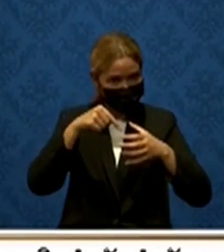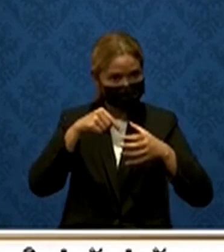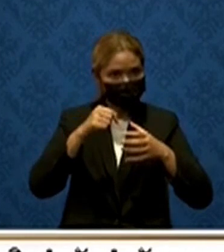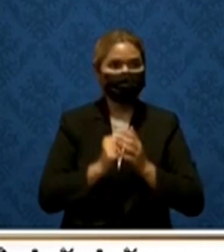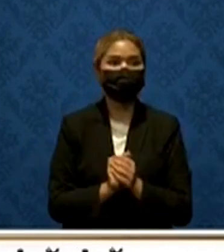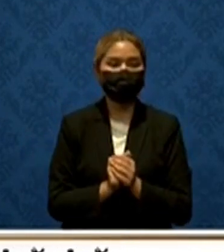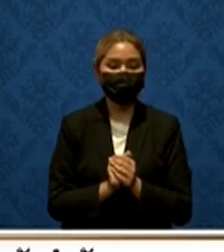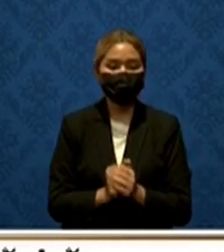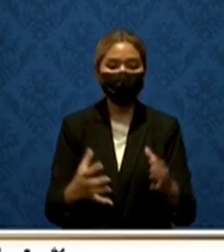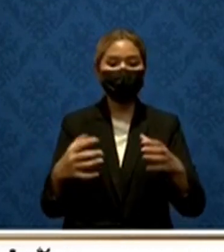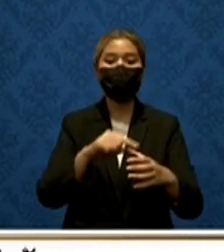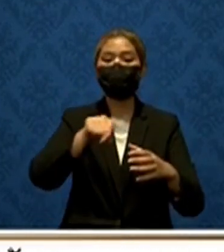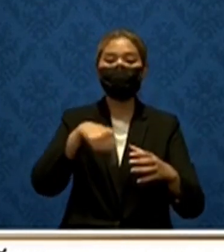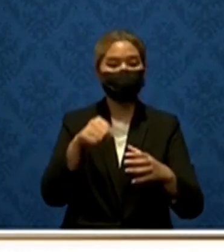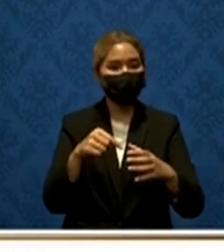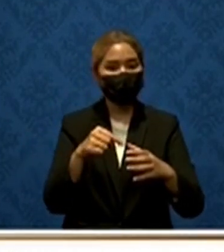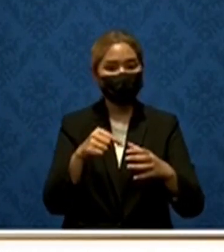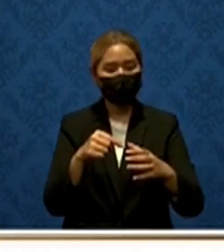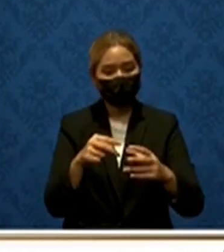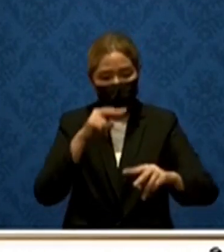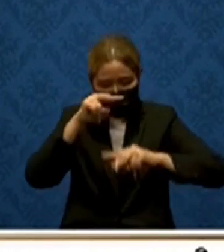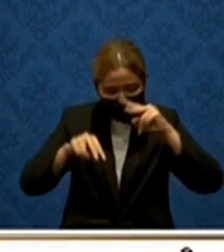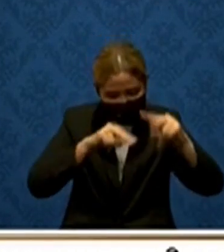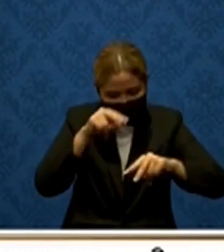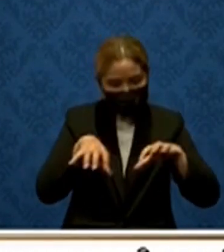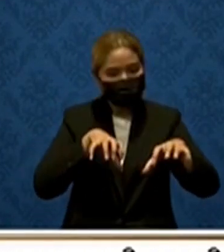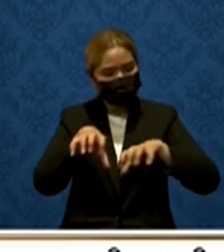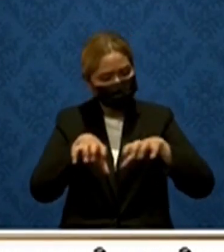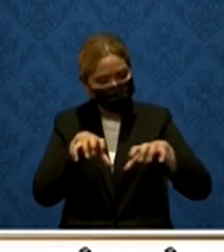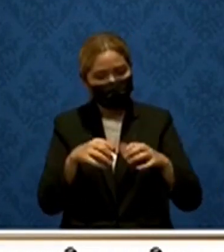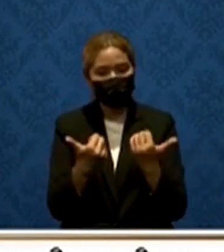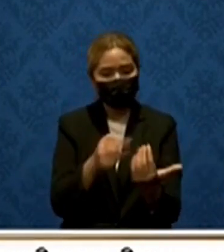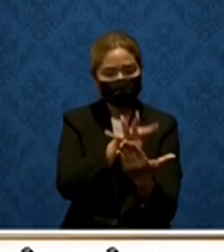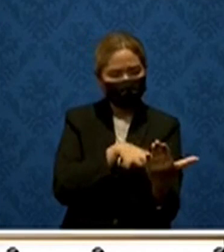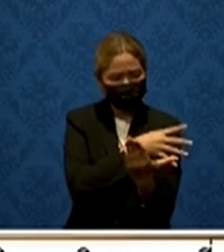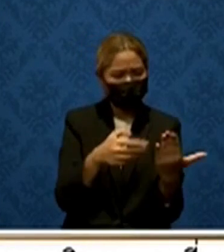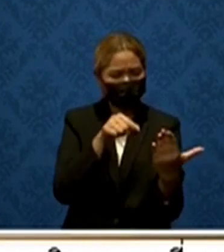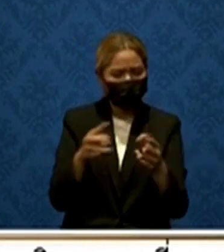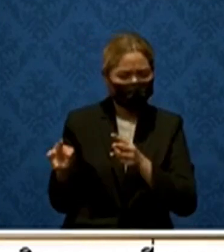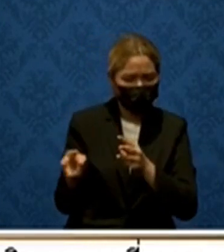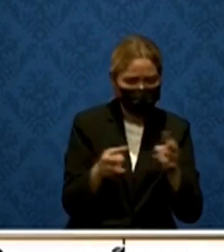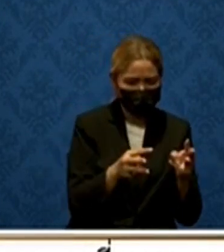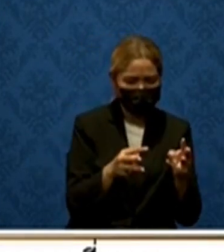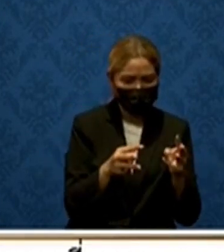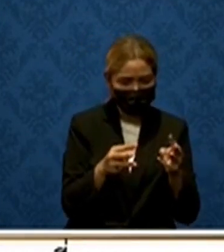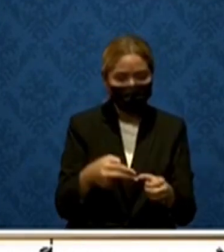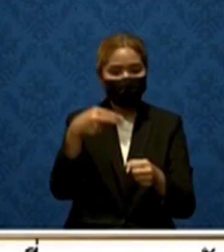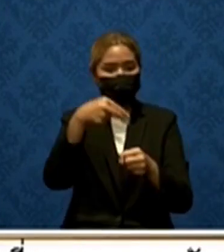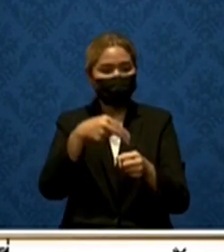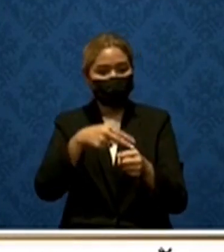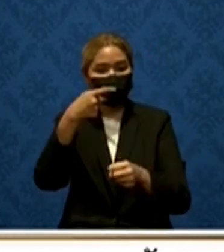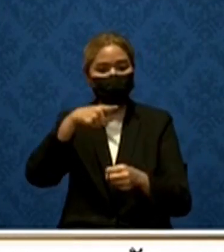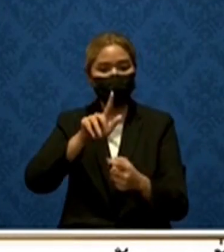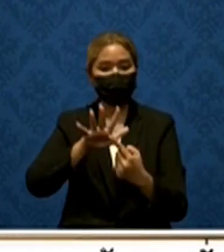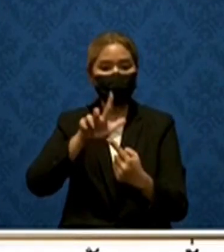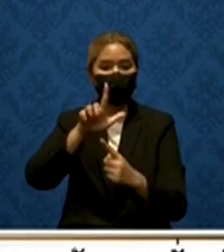เป็น War Roomคอยมอนิเตอร์ติดตามว่าต่อจากนี้เราต้องมีสต็อกน้มนปามเพื่อการบรย